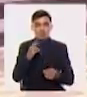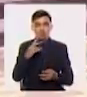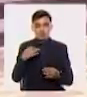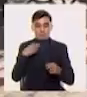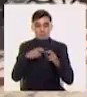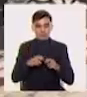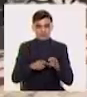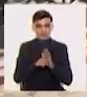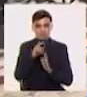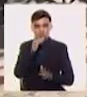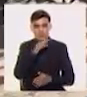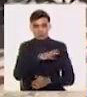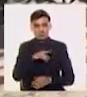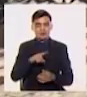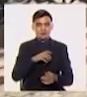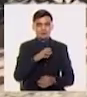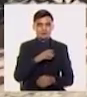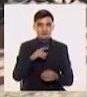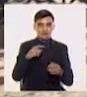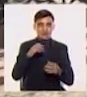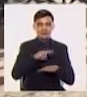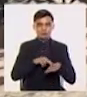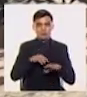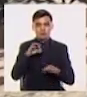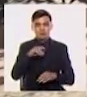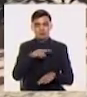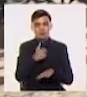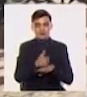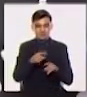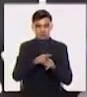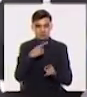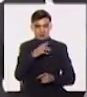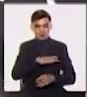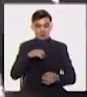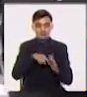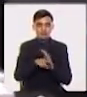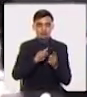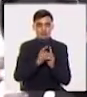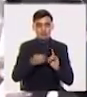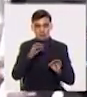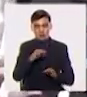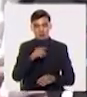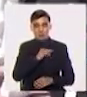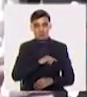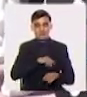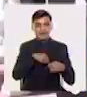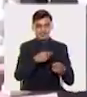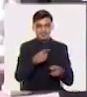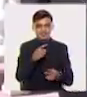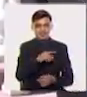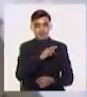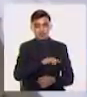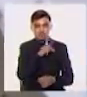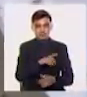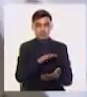аша алмадық. Бас еңбек инспекторының айтуынша, еңбек кодексіндағы соңғы өзгерістер бойынша жұмыс беруші енді жұмысшымен еңбек